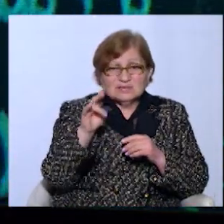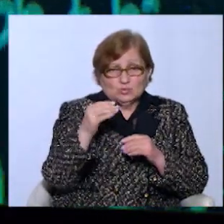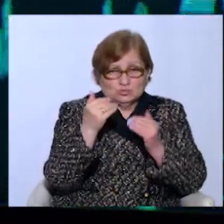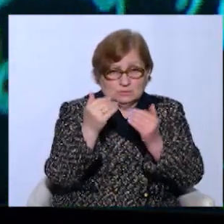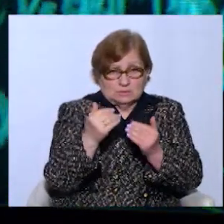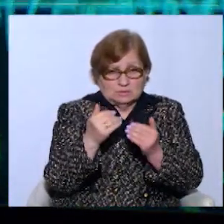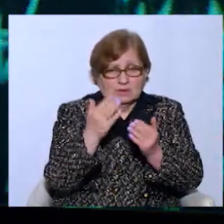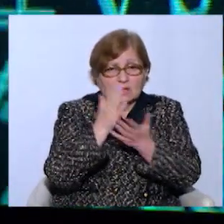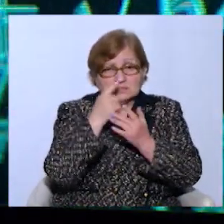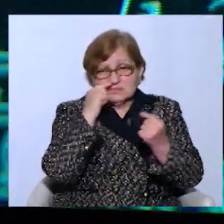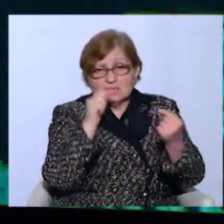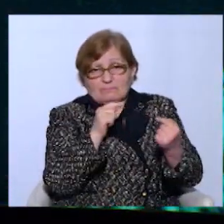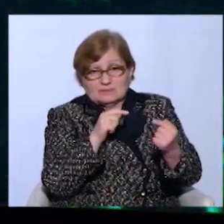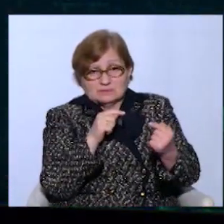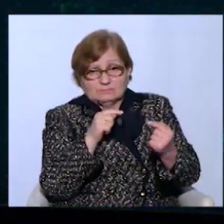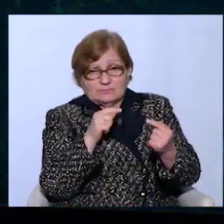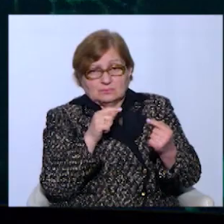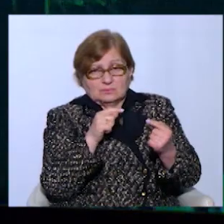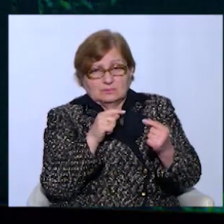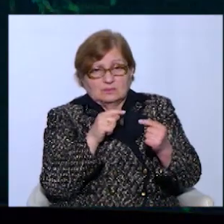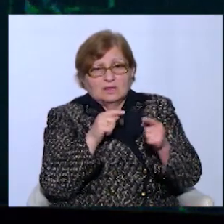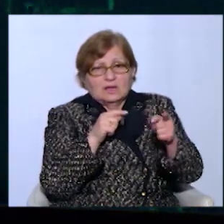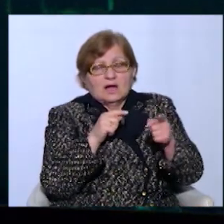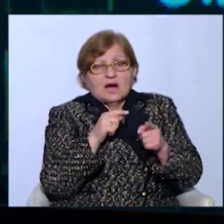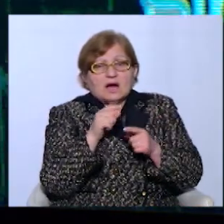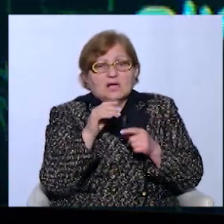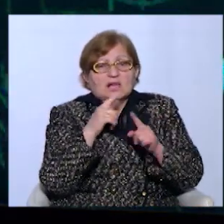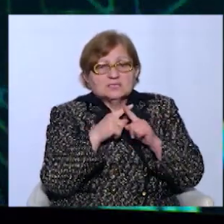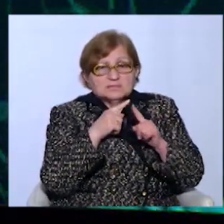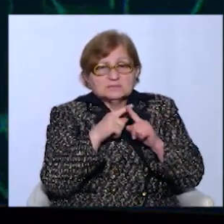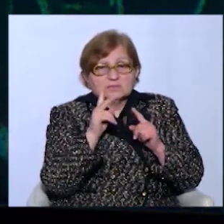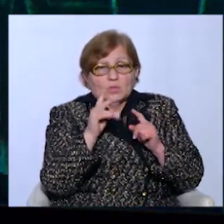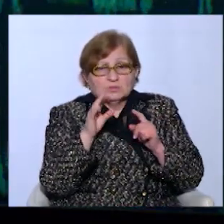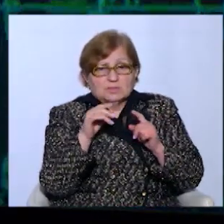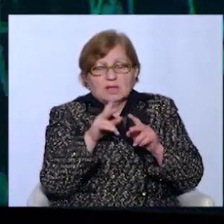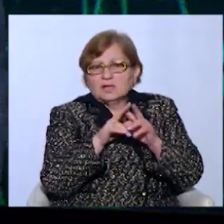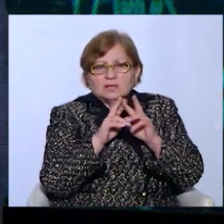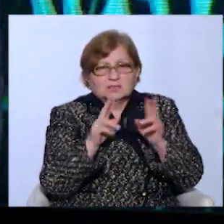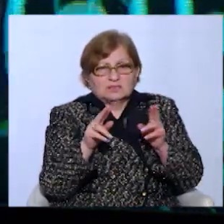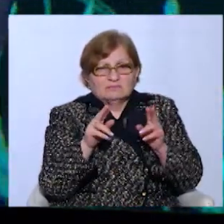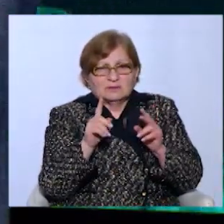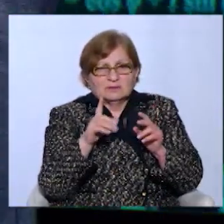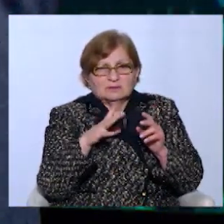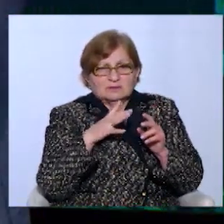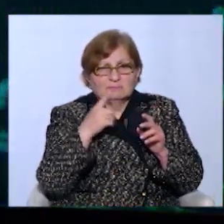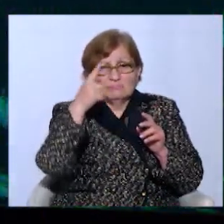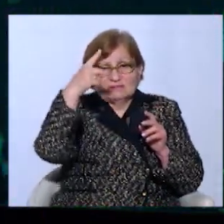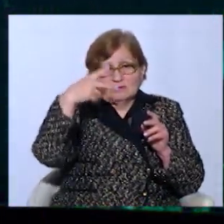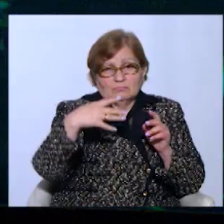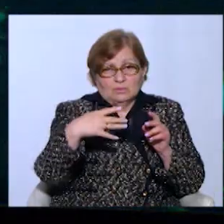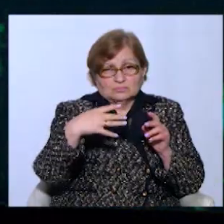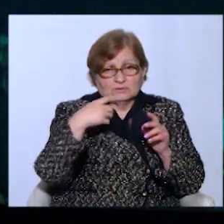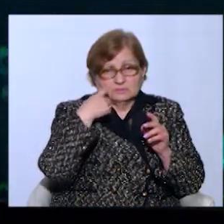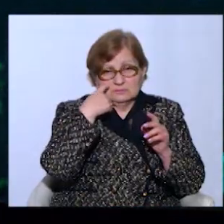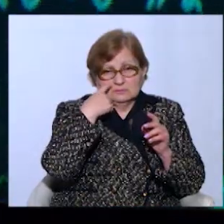არის საპირისპირო, ოღონდ x-koordinati, რომელიც არის cosinusი, არის ზუსტად იგივე, რაც იყო პირველი მეოთხედისთვის. Ეხლა